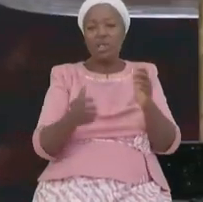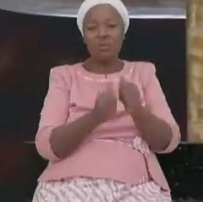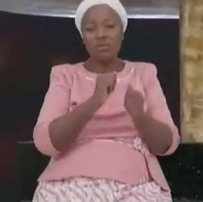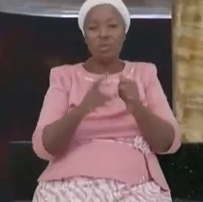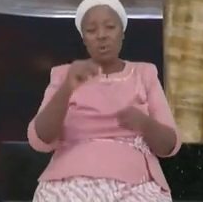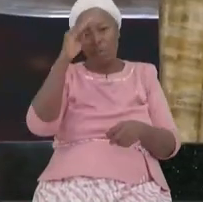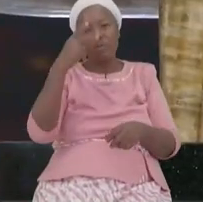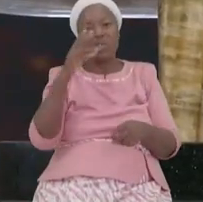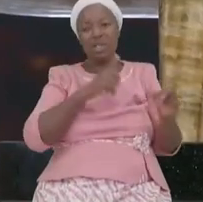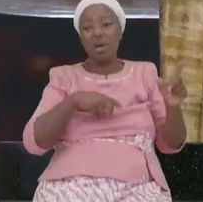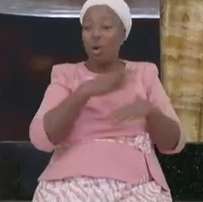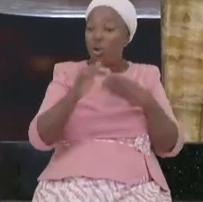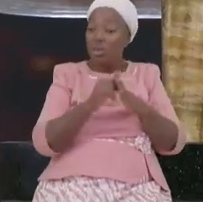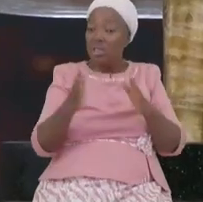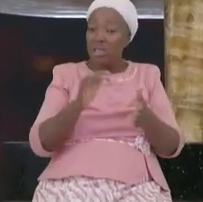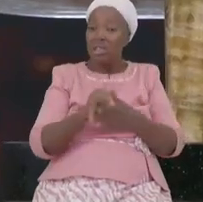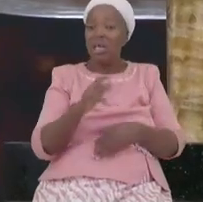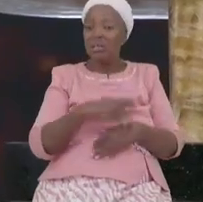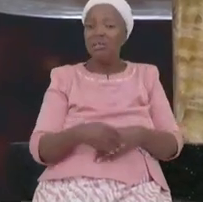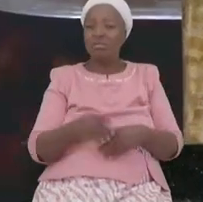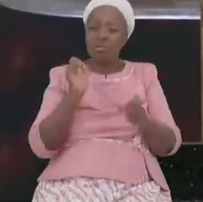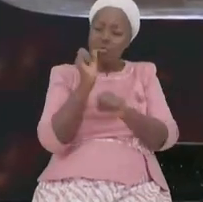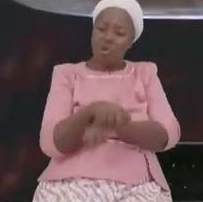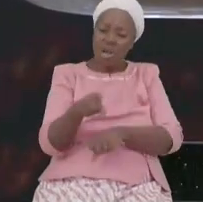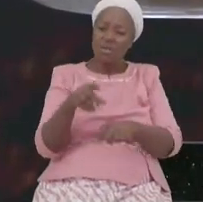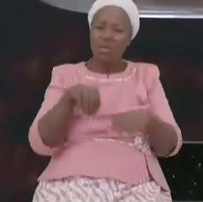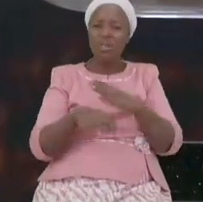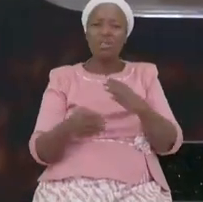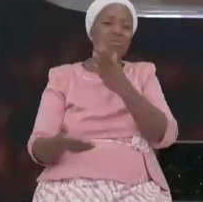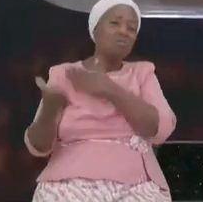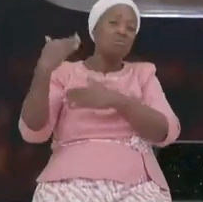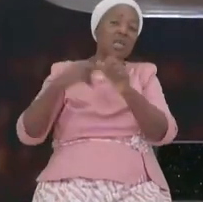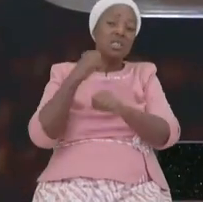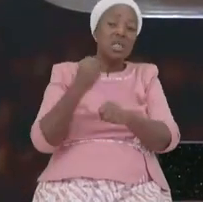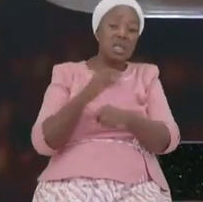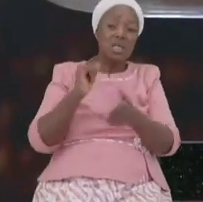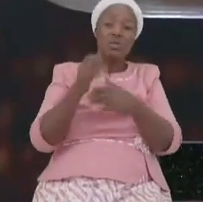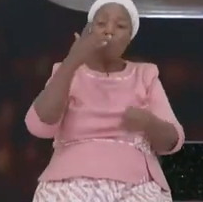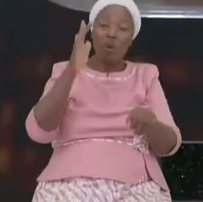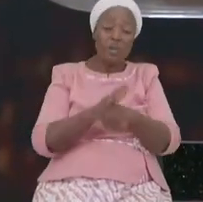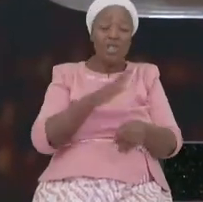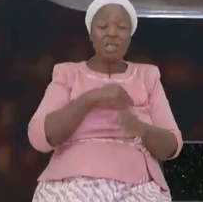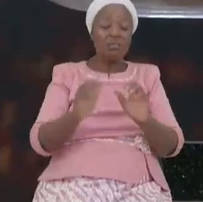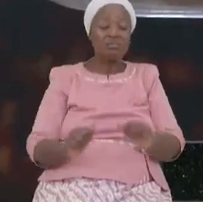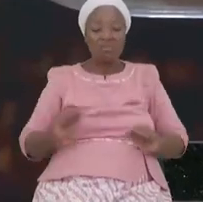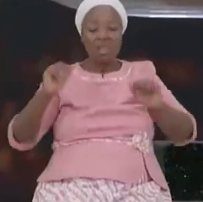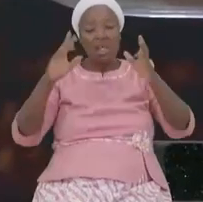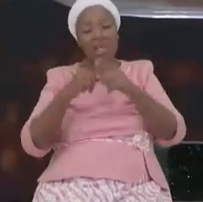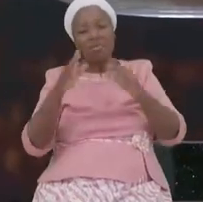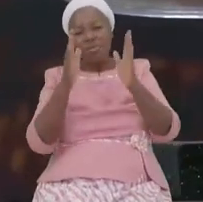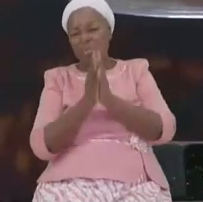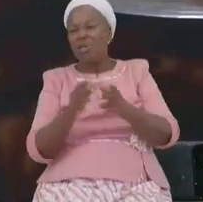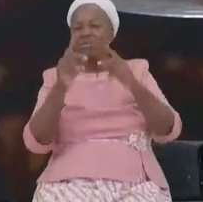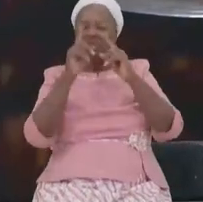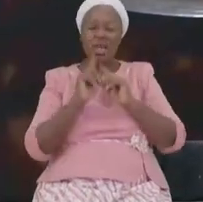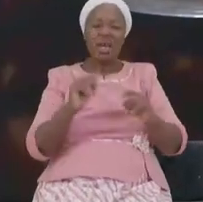tous ces péchés qui t'enveloppent dans l'année, qui t'enveloppent si facilement, tu as consacré, tu as prié, tu as pleuré. Je